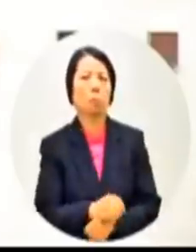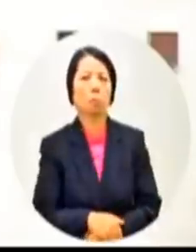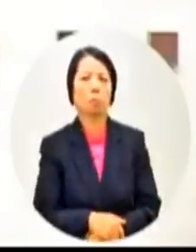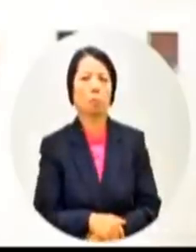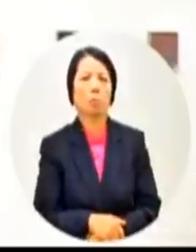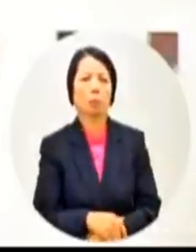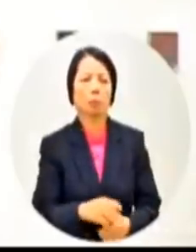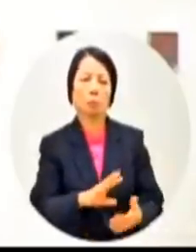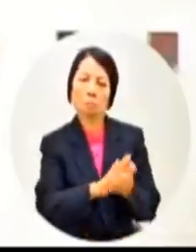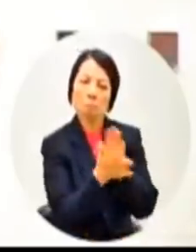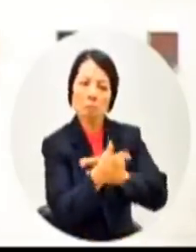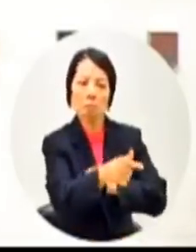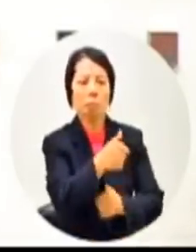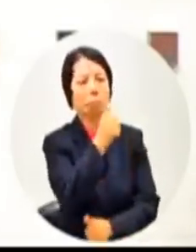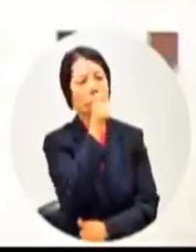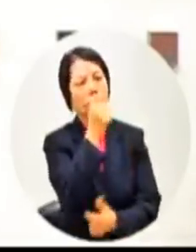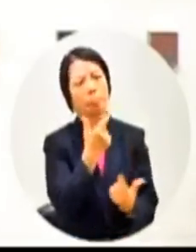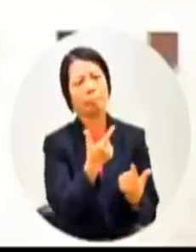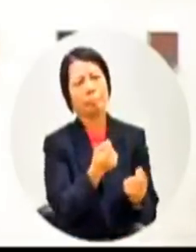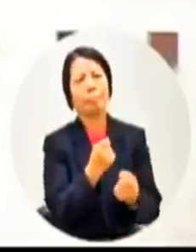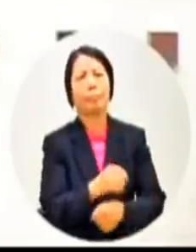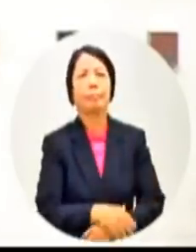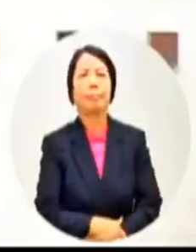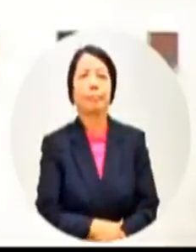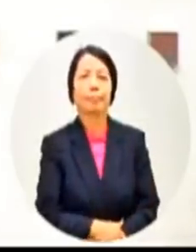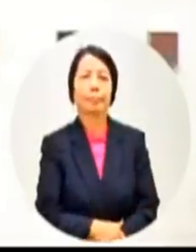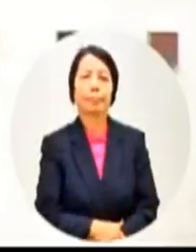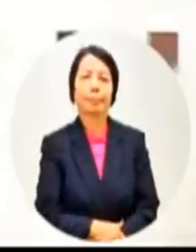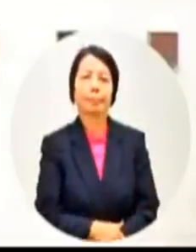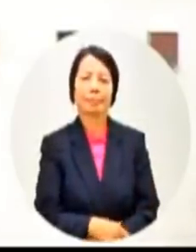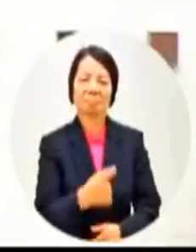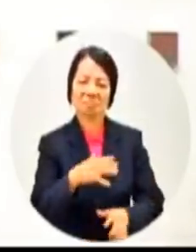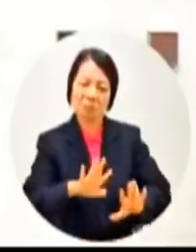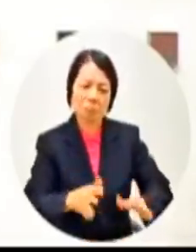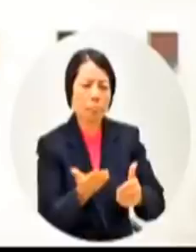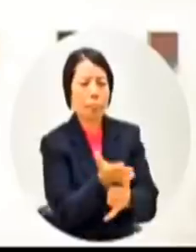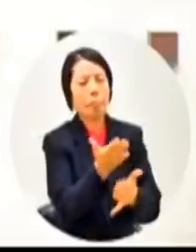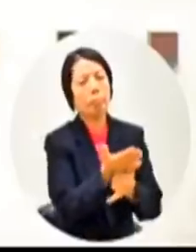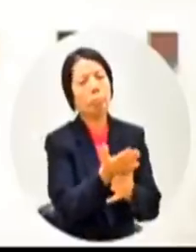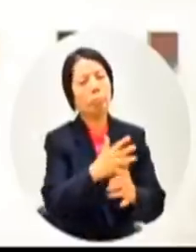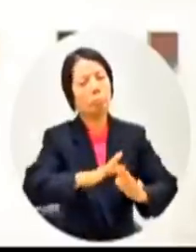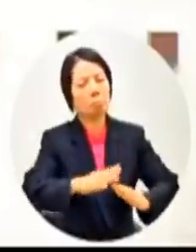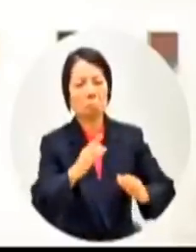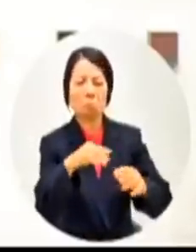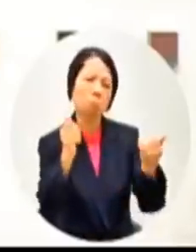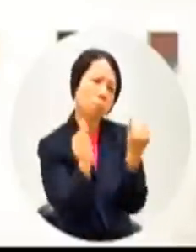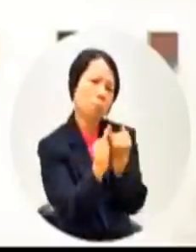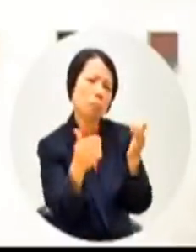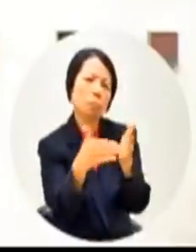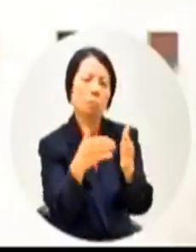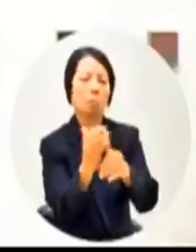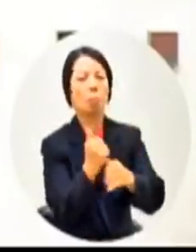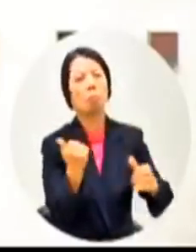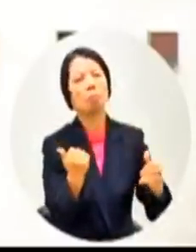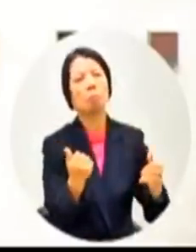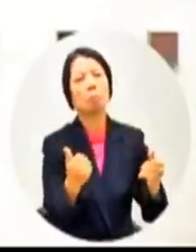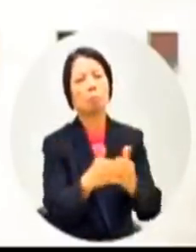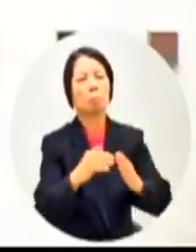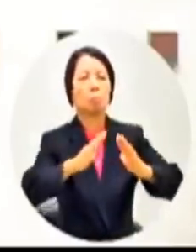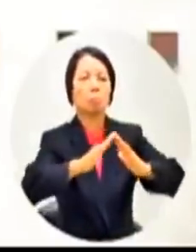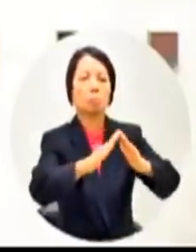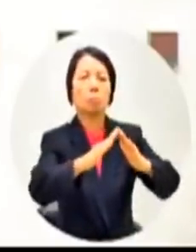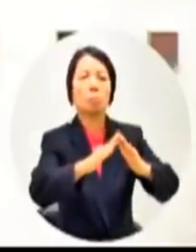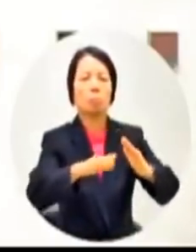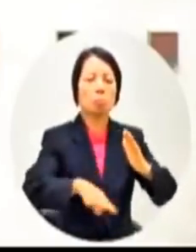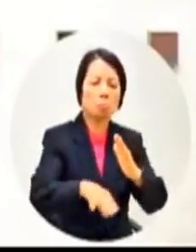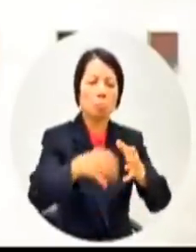经安身立命，娶妻生子，成立自己的家庭，有自己的工作。可是我们可以